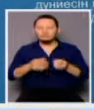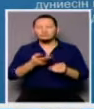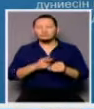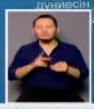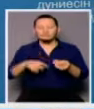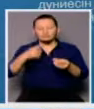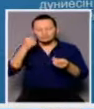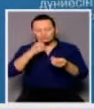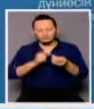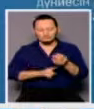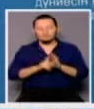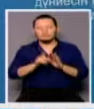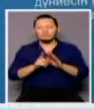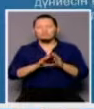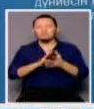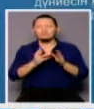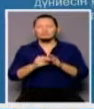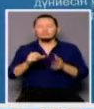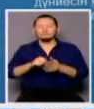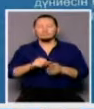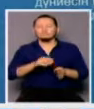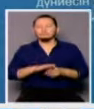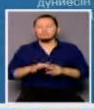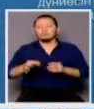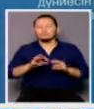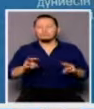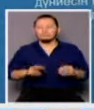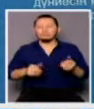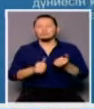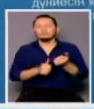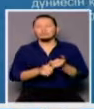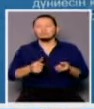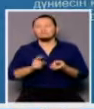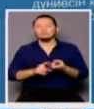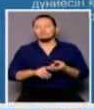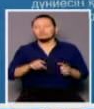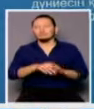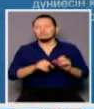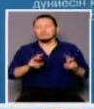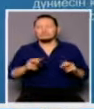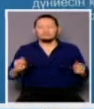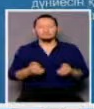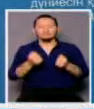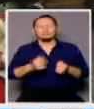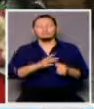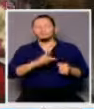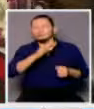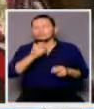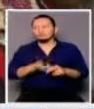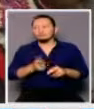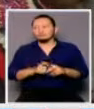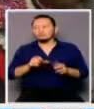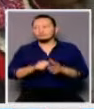жылдан бастап осы орман шаруашылығы мекемесіне облыс басшысы Нұрлан Асқарұлының тікелей тапсырмасымен үлкен қолдаулар келіп жатыр.